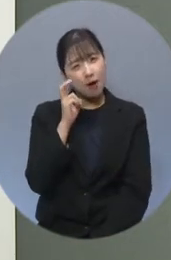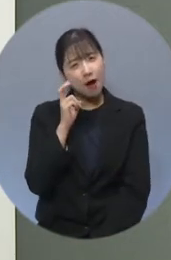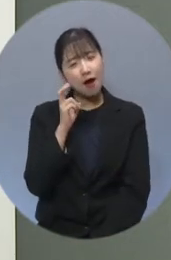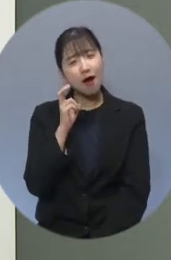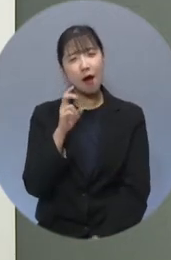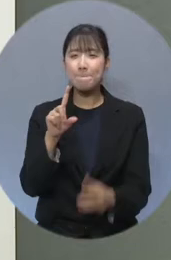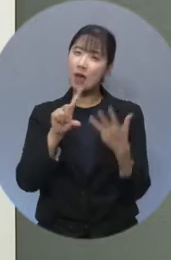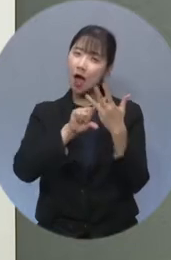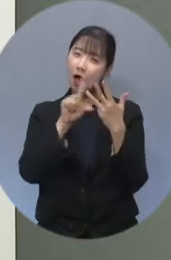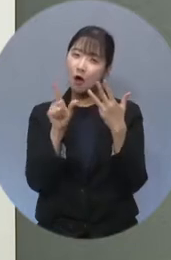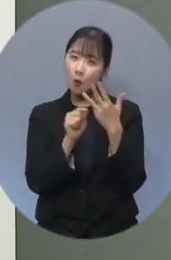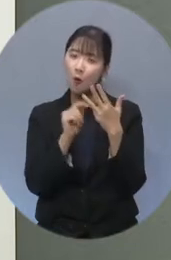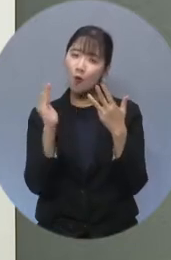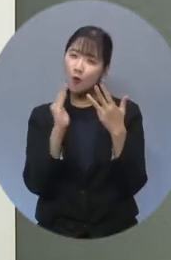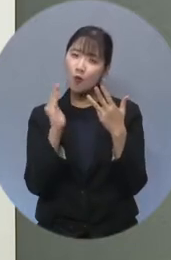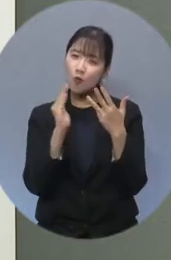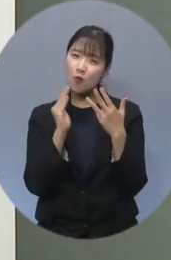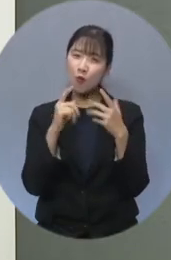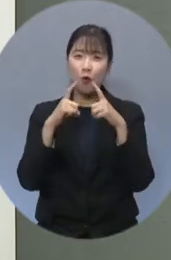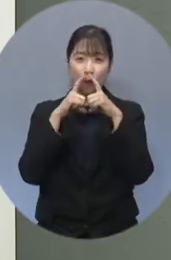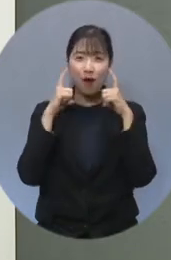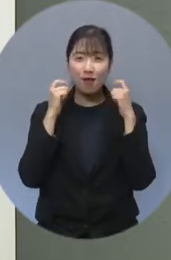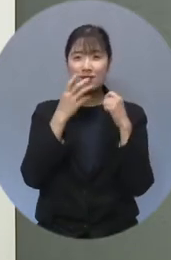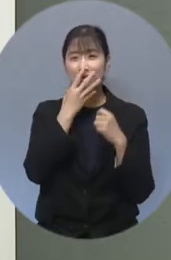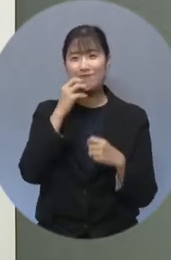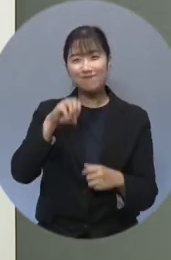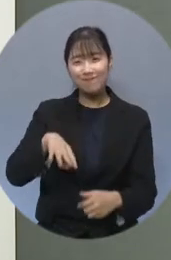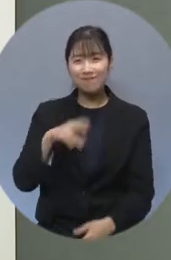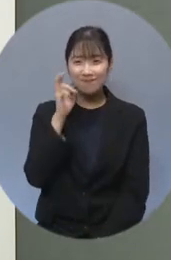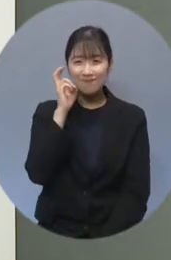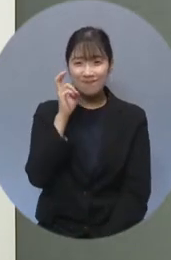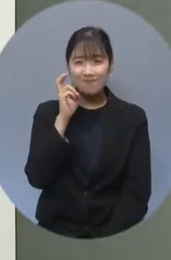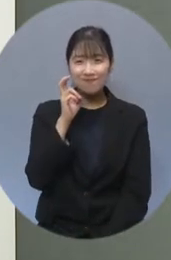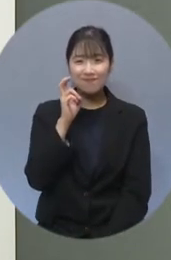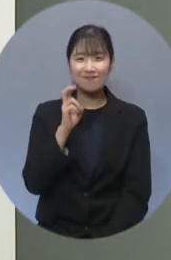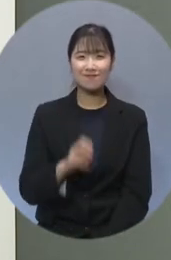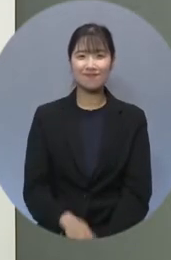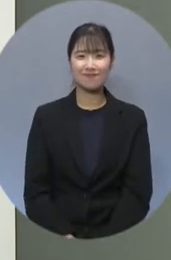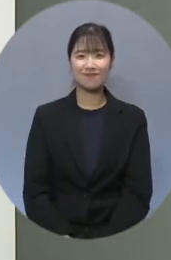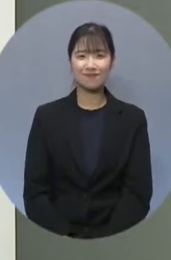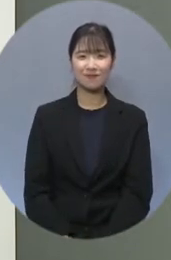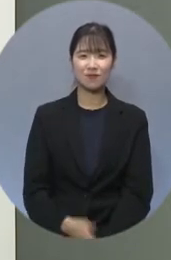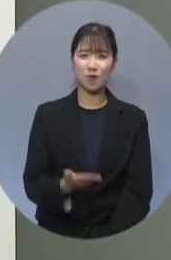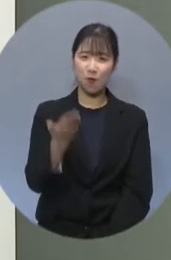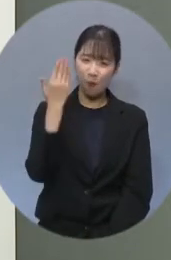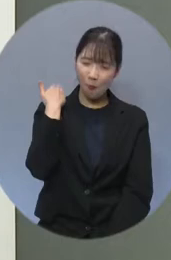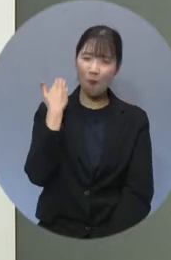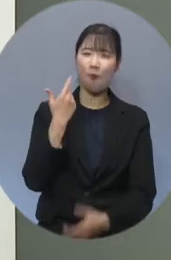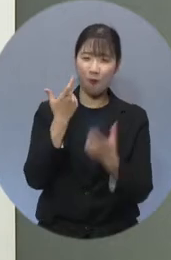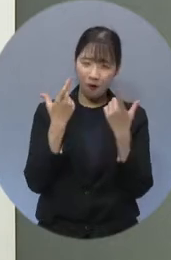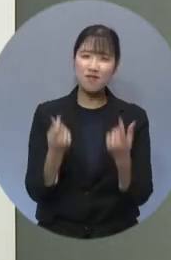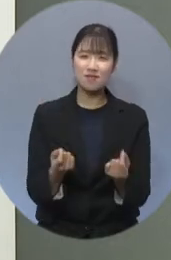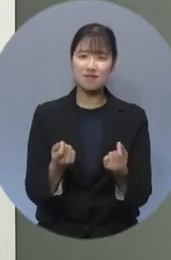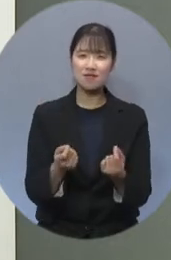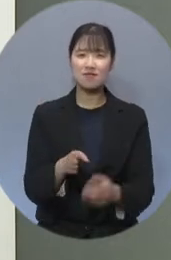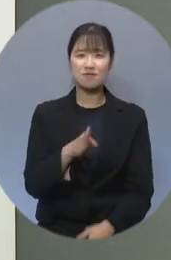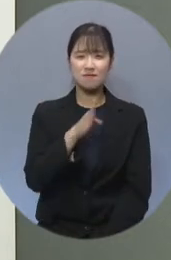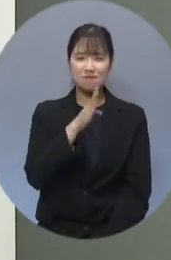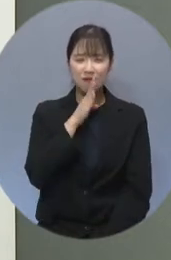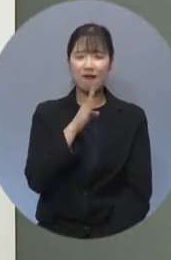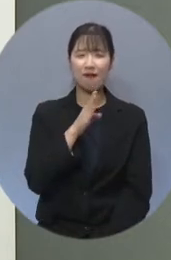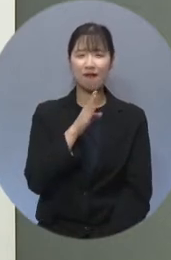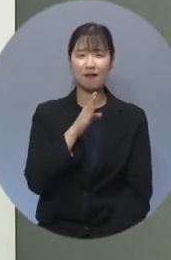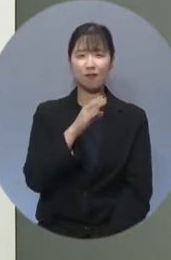예측하건대 한 8월이면은 우리가 마스크를 벗지 않을까. 그래서 종전과 같은 아주